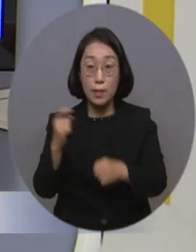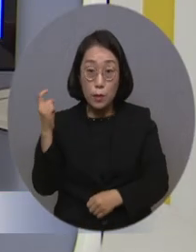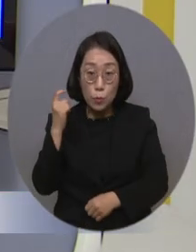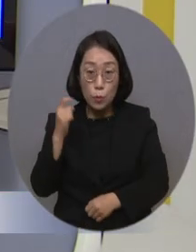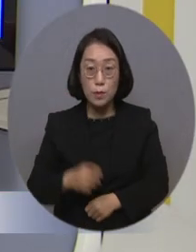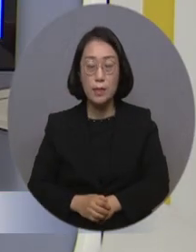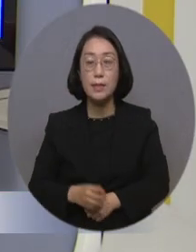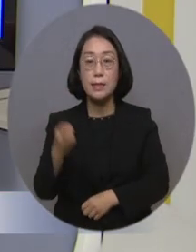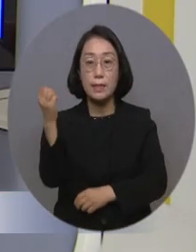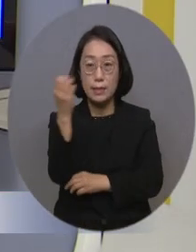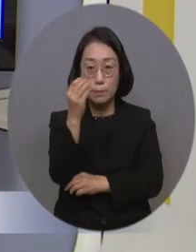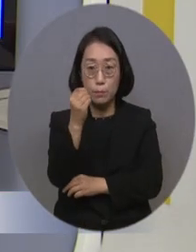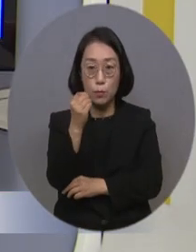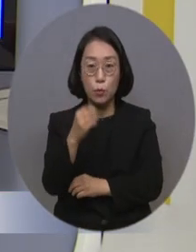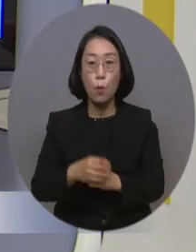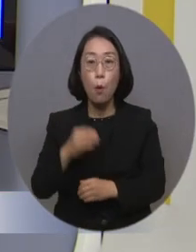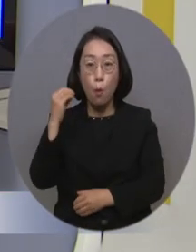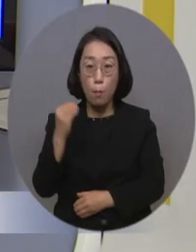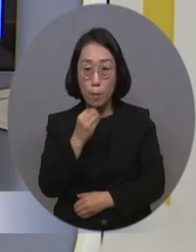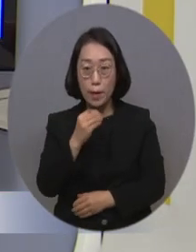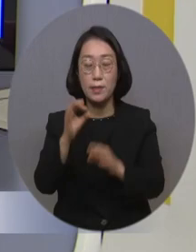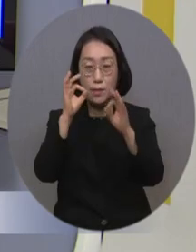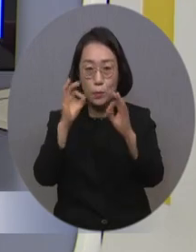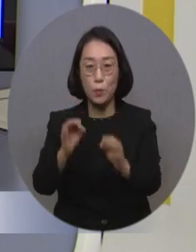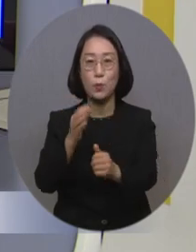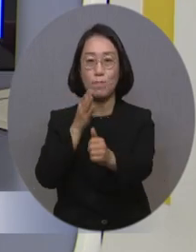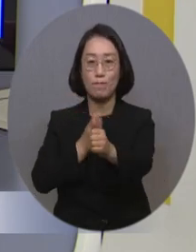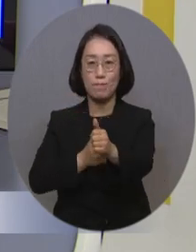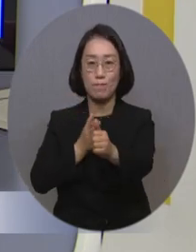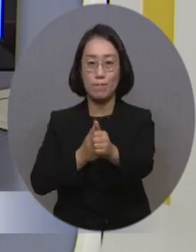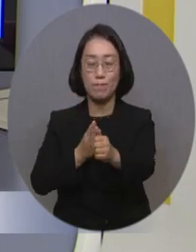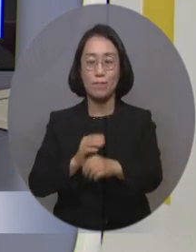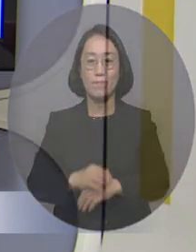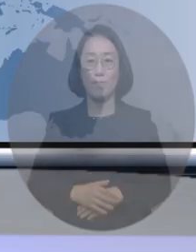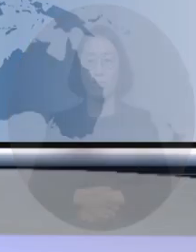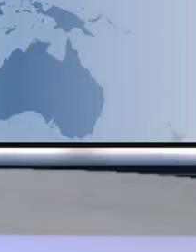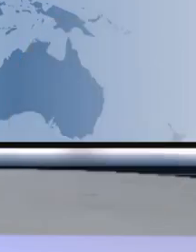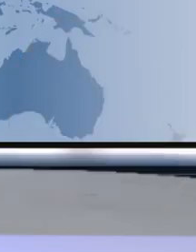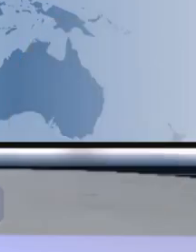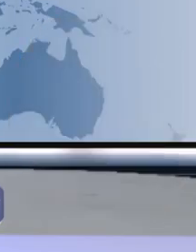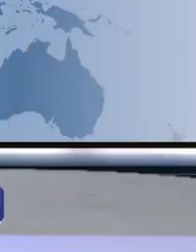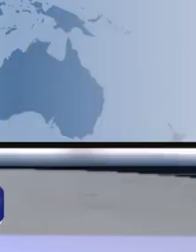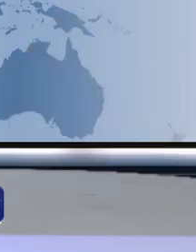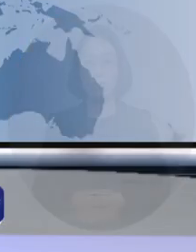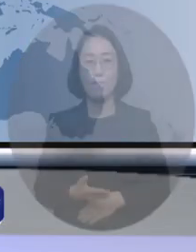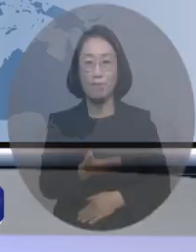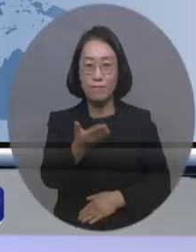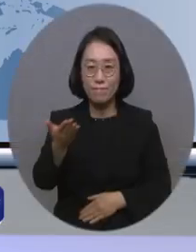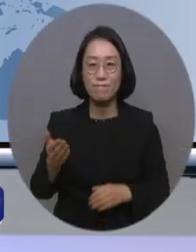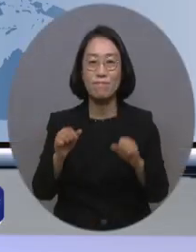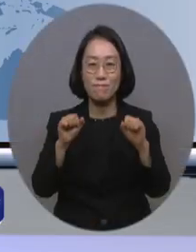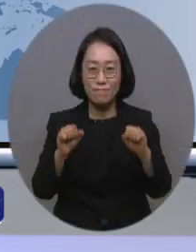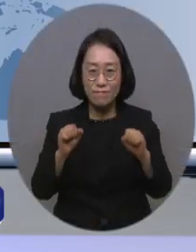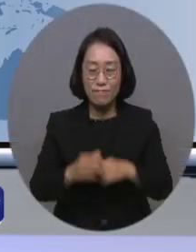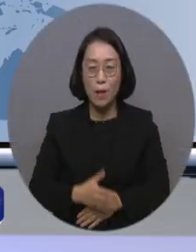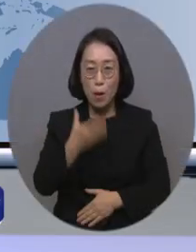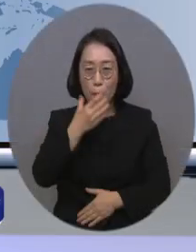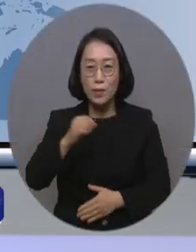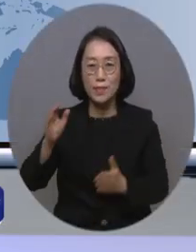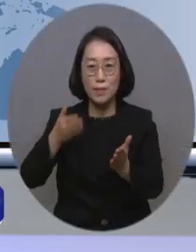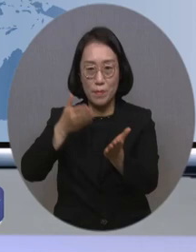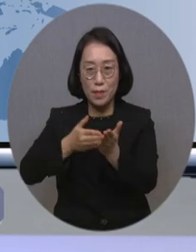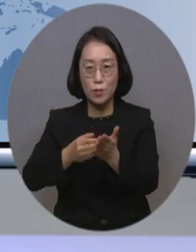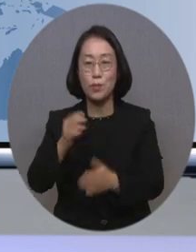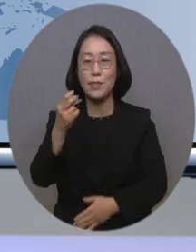뉴스는 장애인신문과 웰페어 뉴스 홈페이지를 통해 확인할 수 있습니다. 시청자 여러분 안녕하십니까? 복지TV